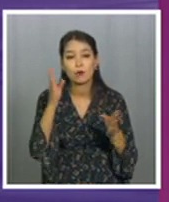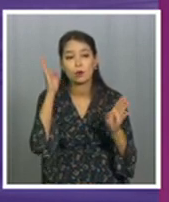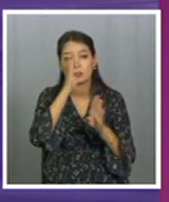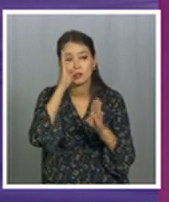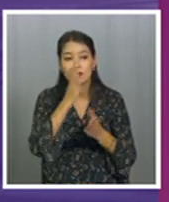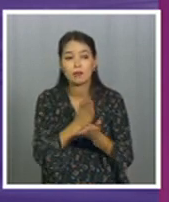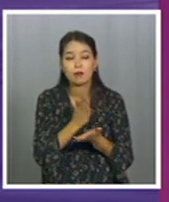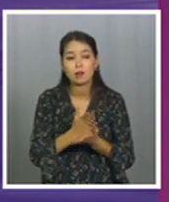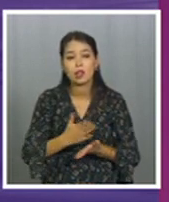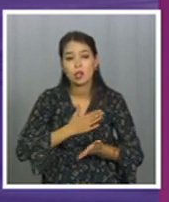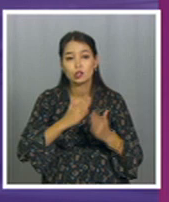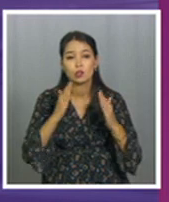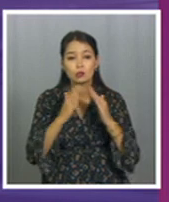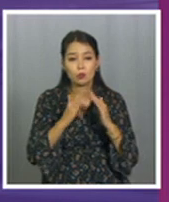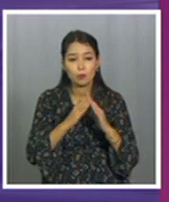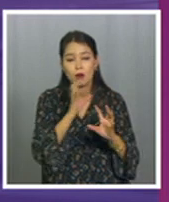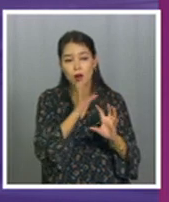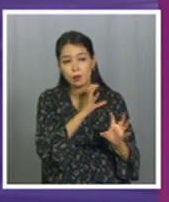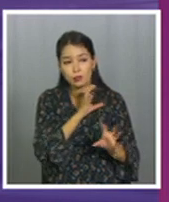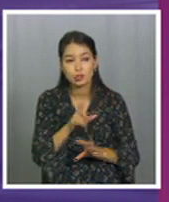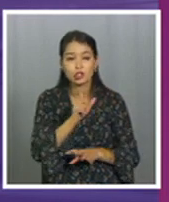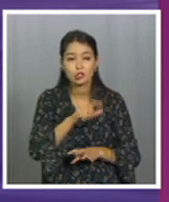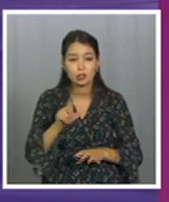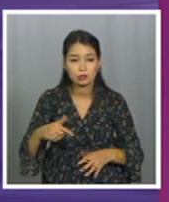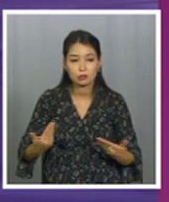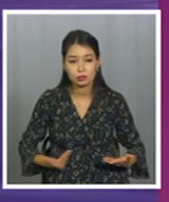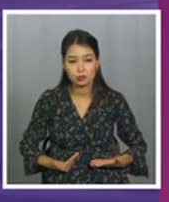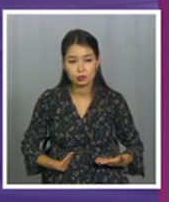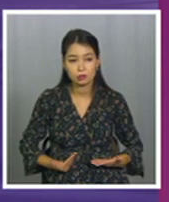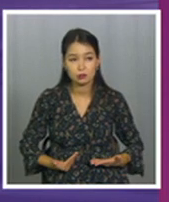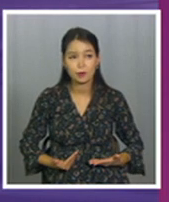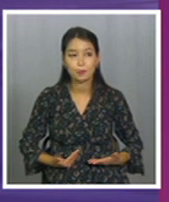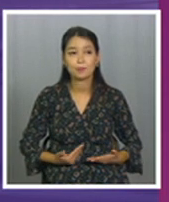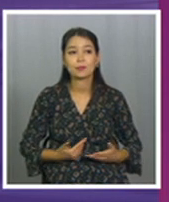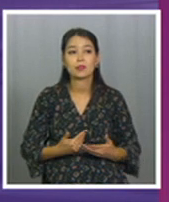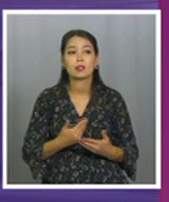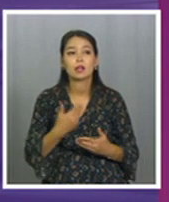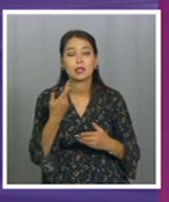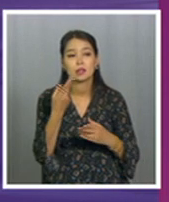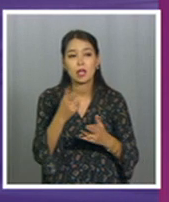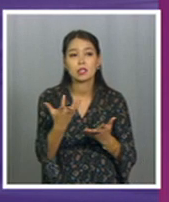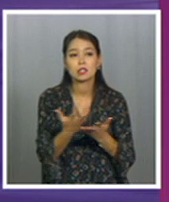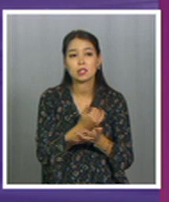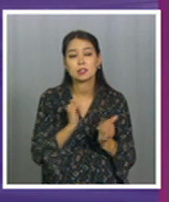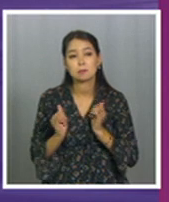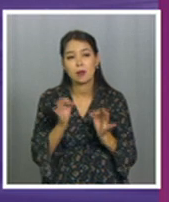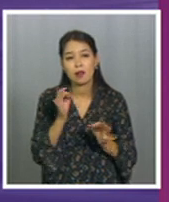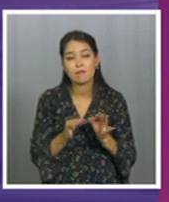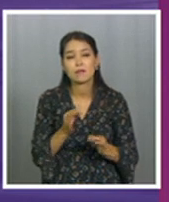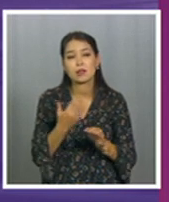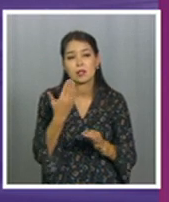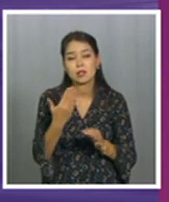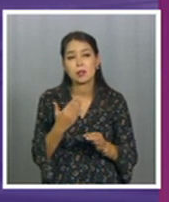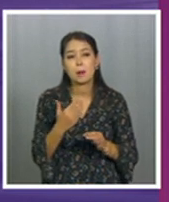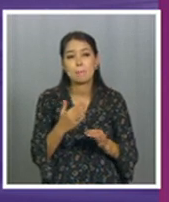являются нашим домом, обеспечивают человечеству жизнь. Для достижения справедливого баланса между